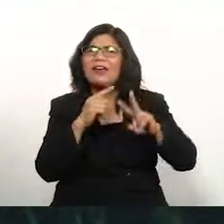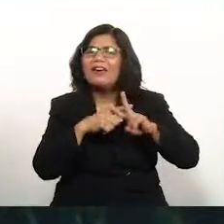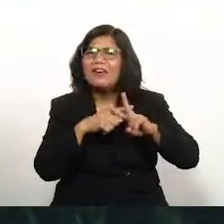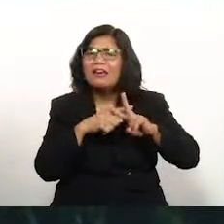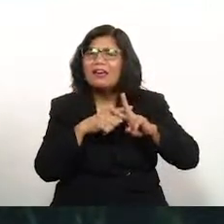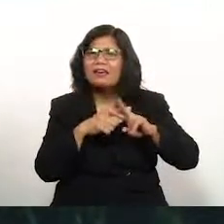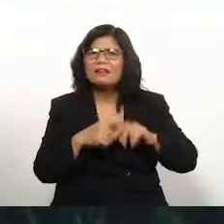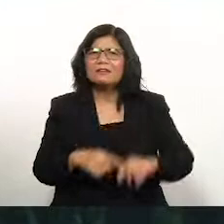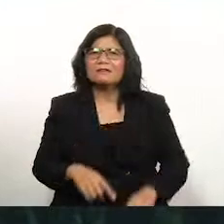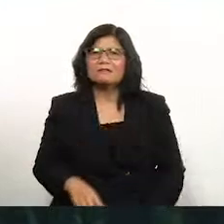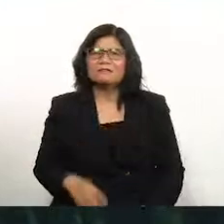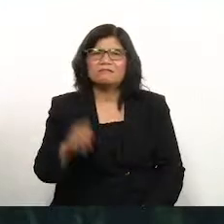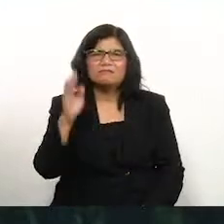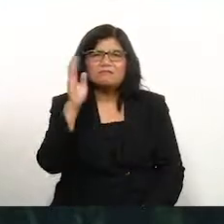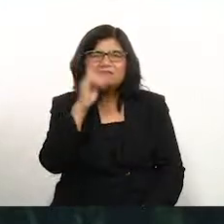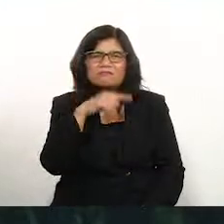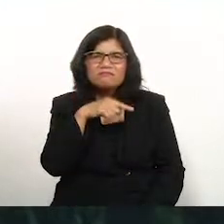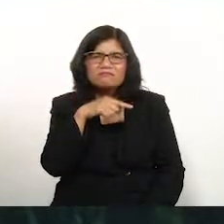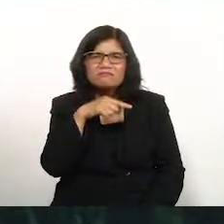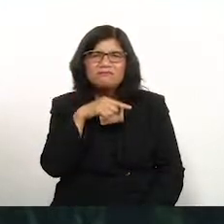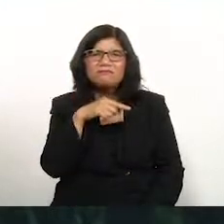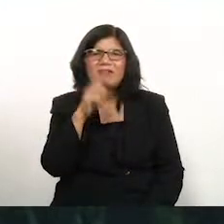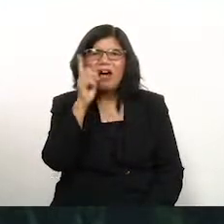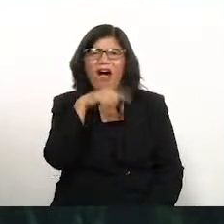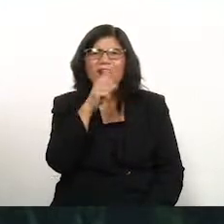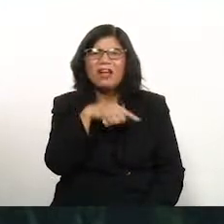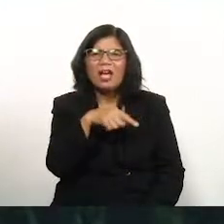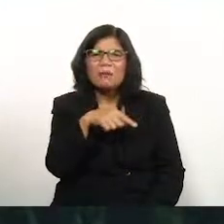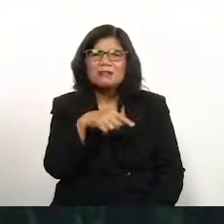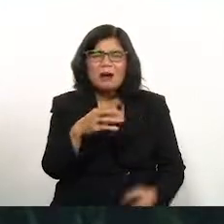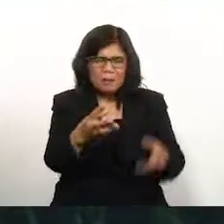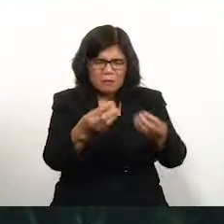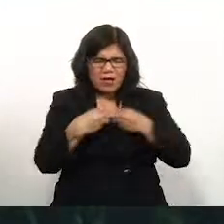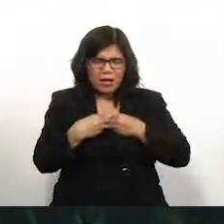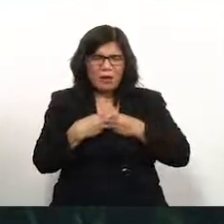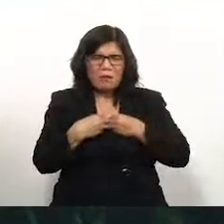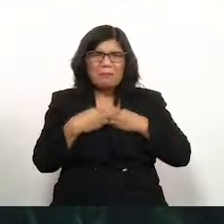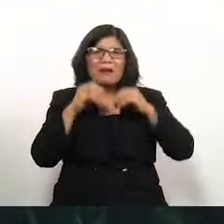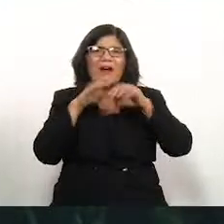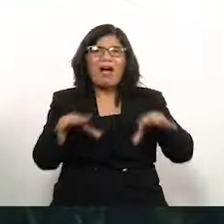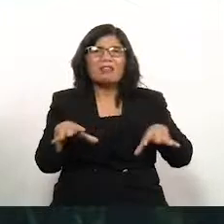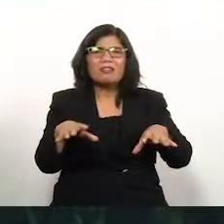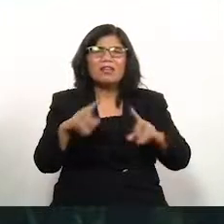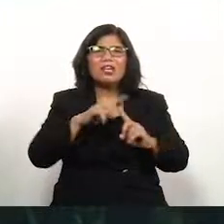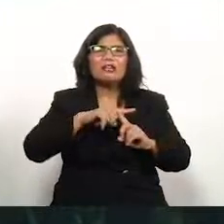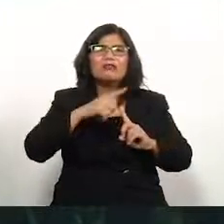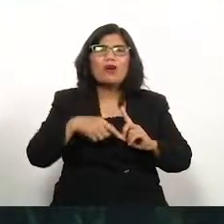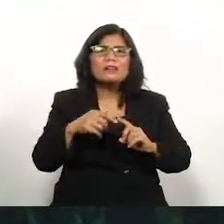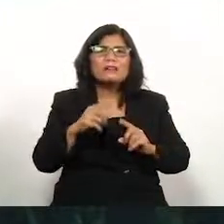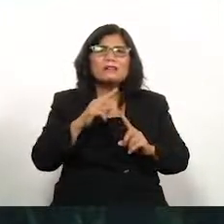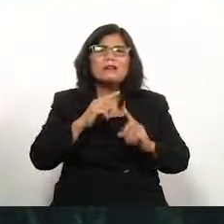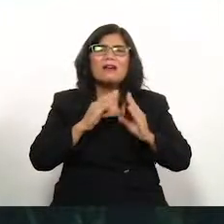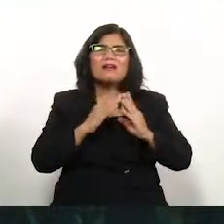masa tugas gereja untuk memperoleh berkat Hai itu bukan tugas Hai